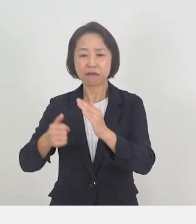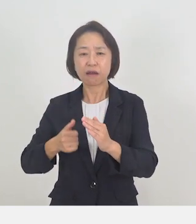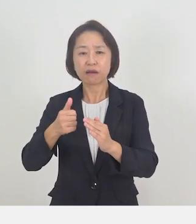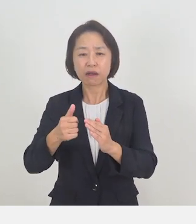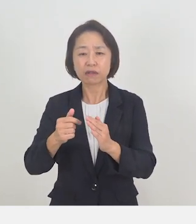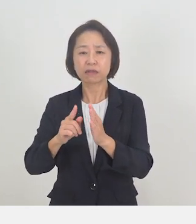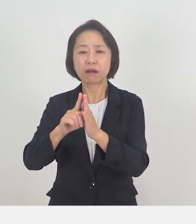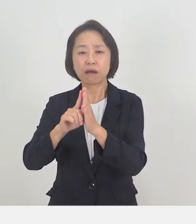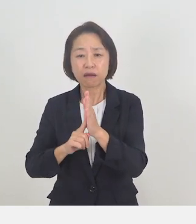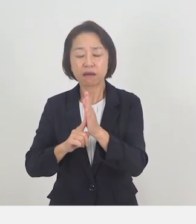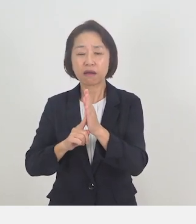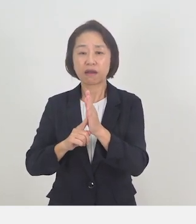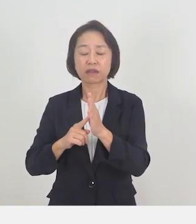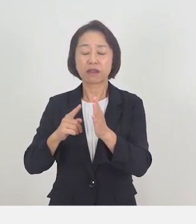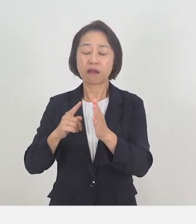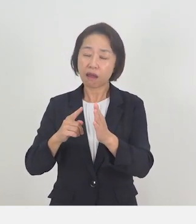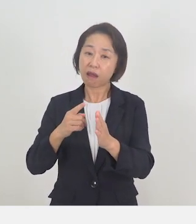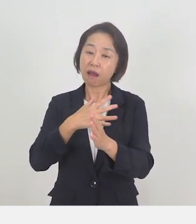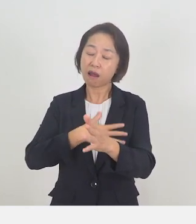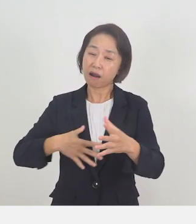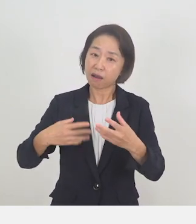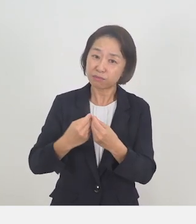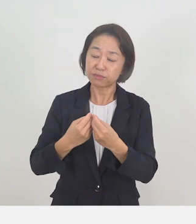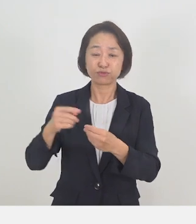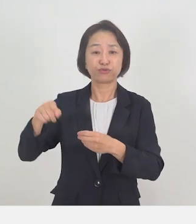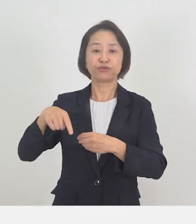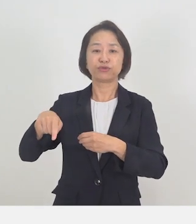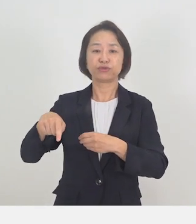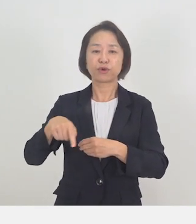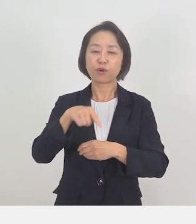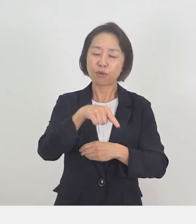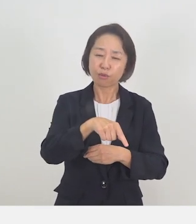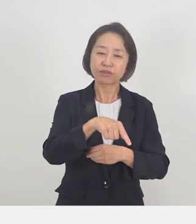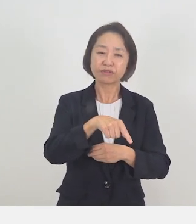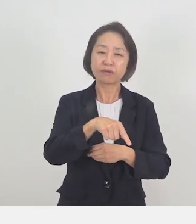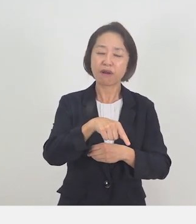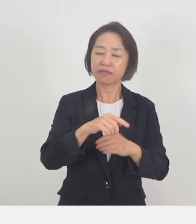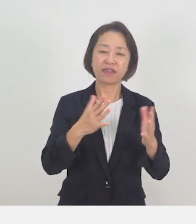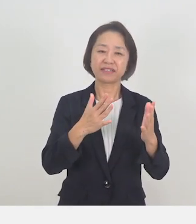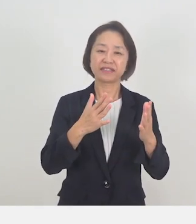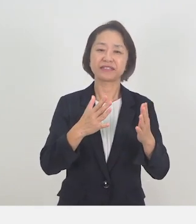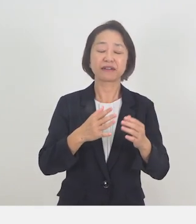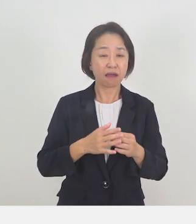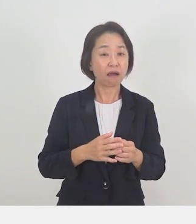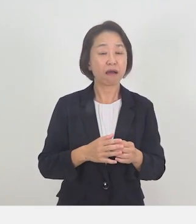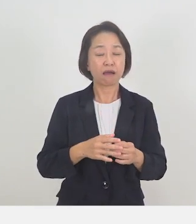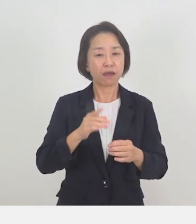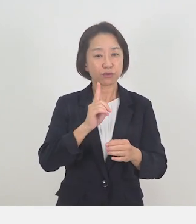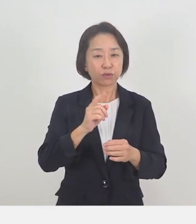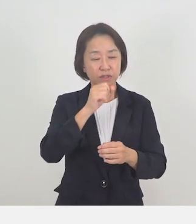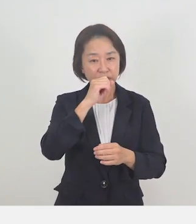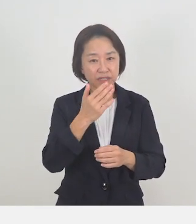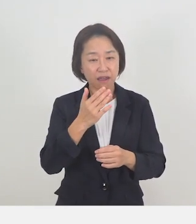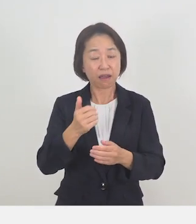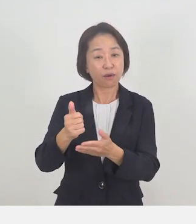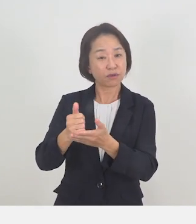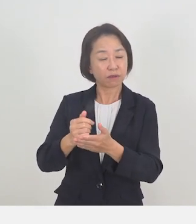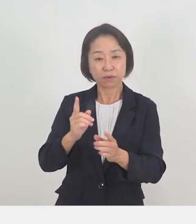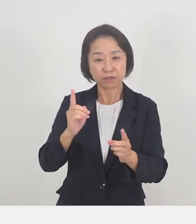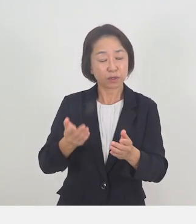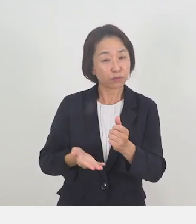となりますどちらに住みたいかどちらお客さんに進めたいかと考えると校舎のこれからの家ではないでしょう